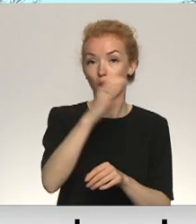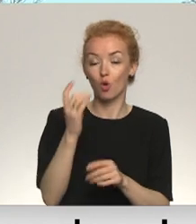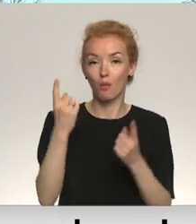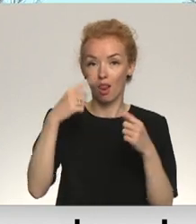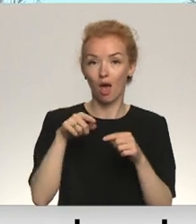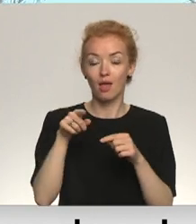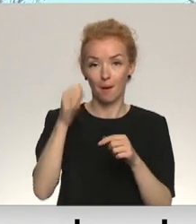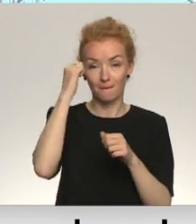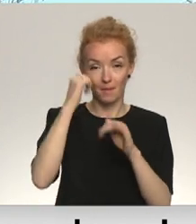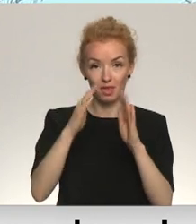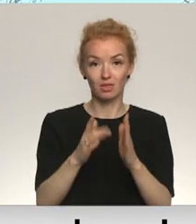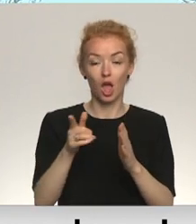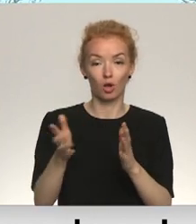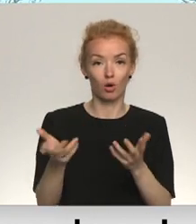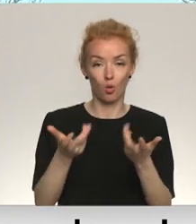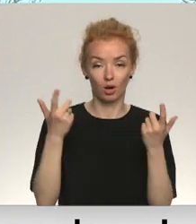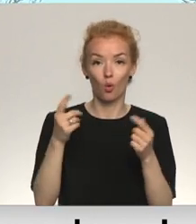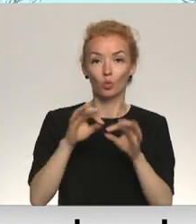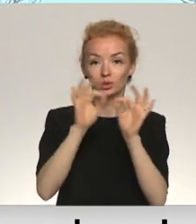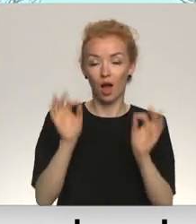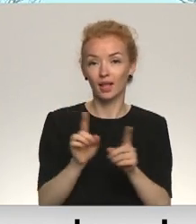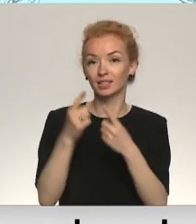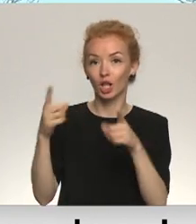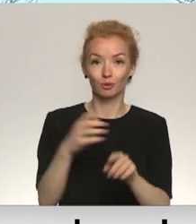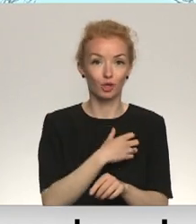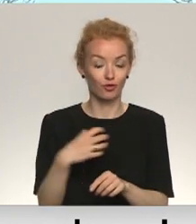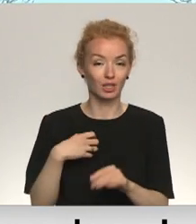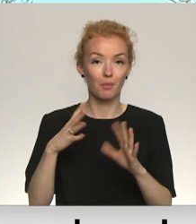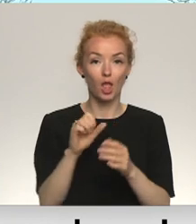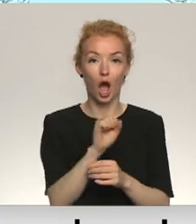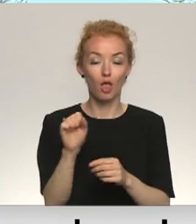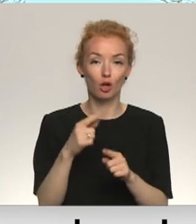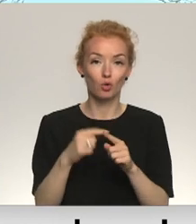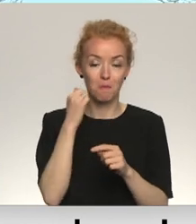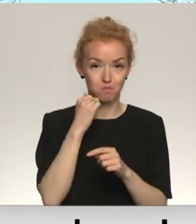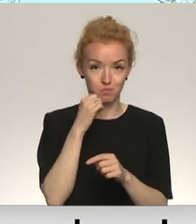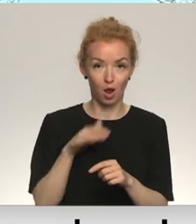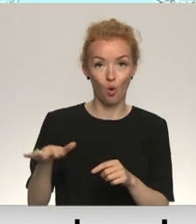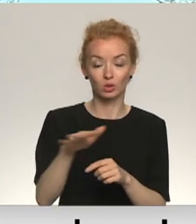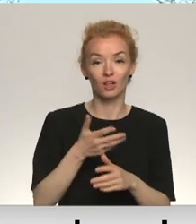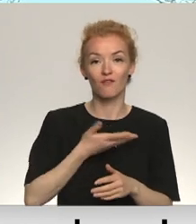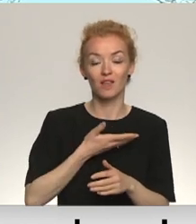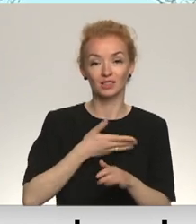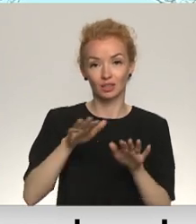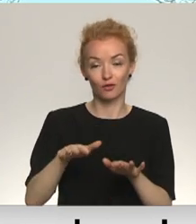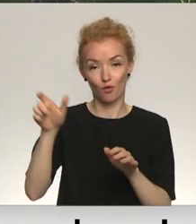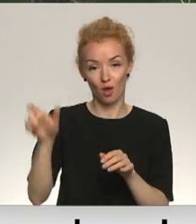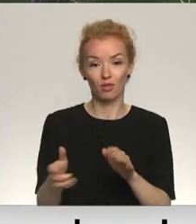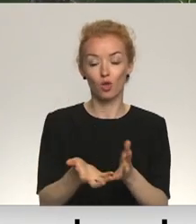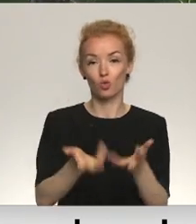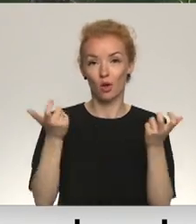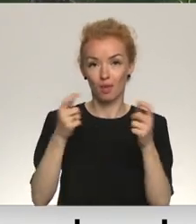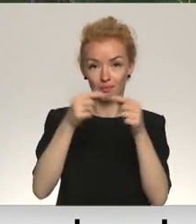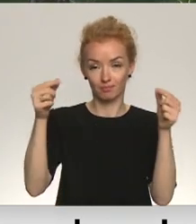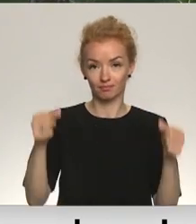pieminekļu demontāžu šo pavasaru uzsākt arī citās pašvaldībās, bet Ādažu un Bauskas novados vietējie entuziasti noņēmuši piemiņas